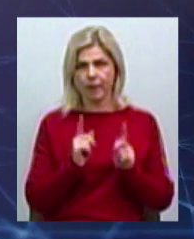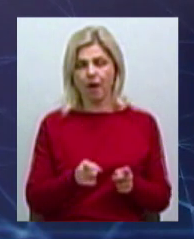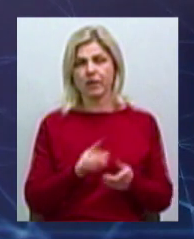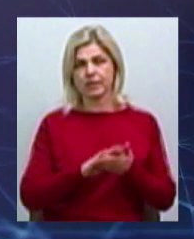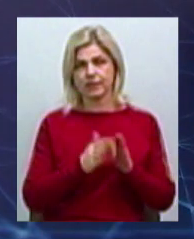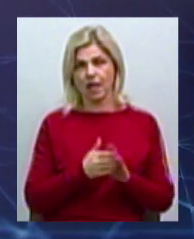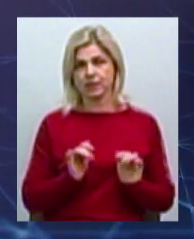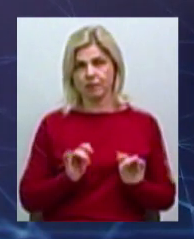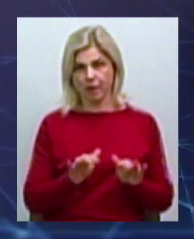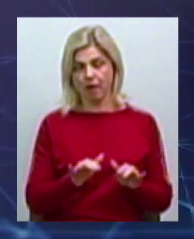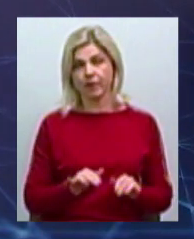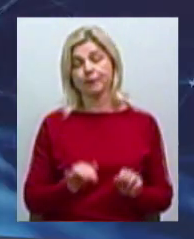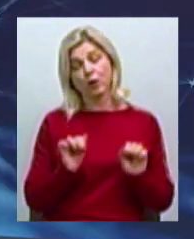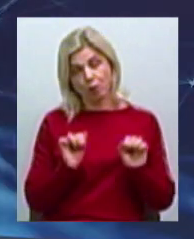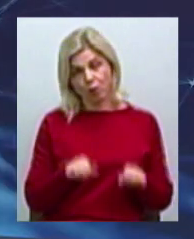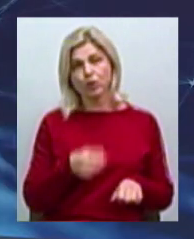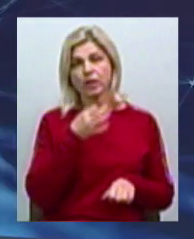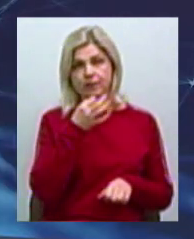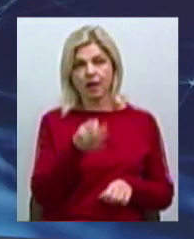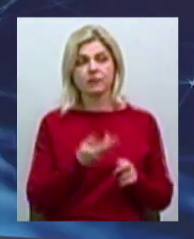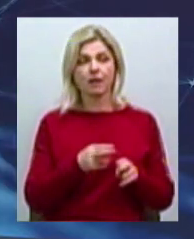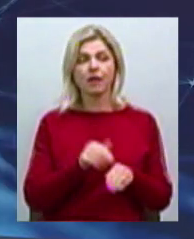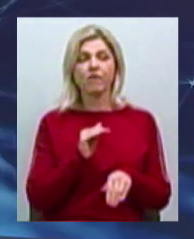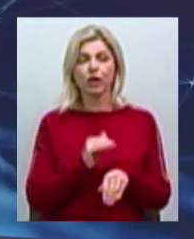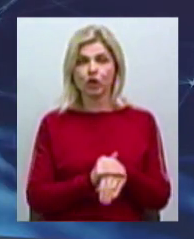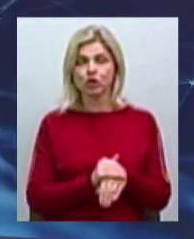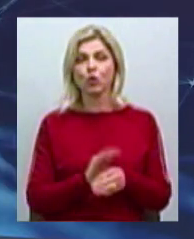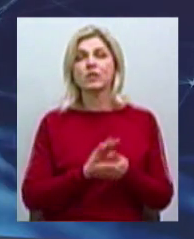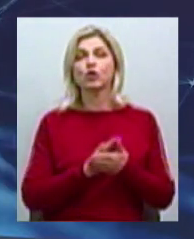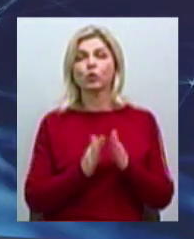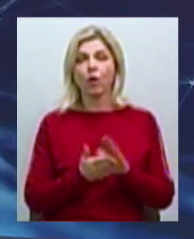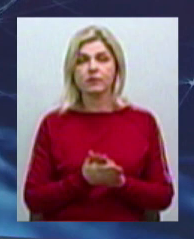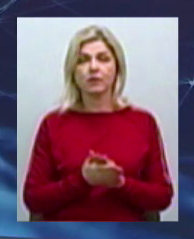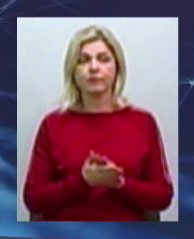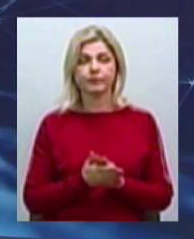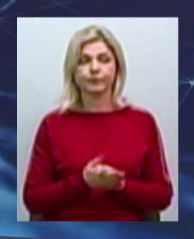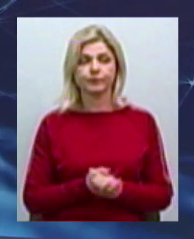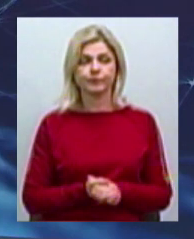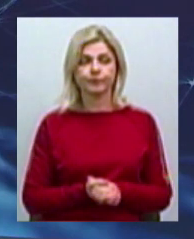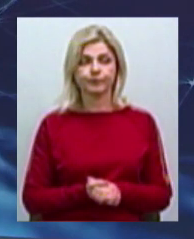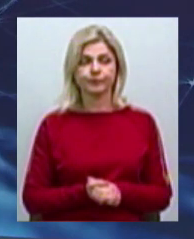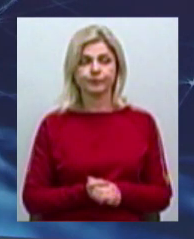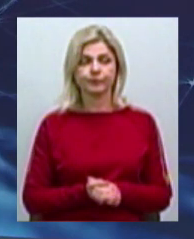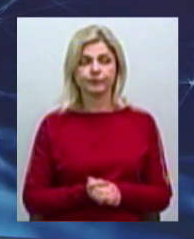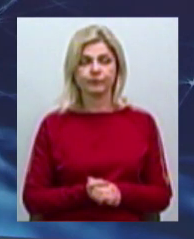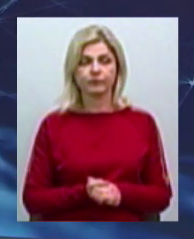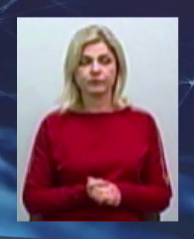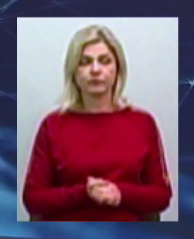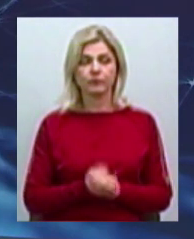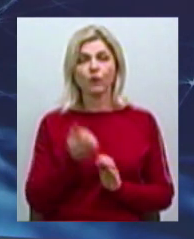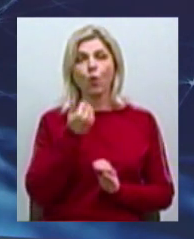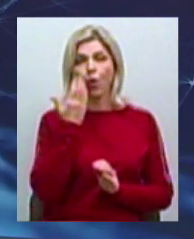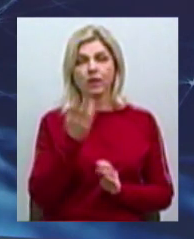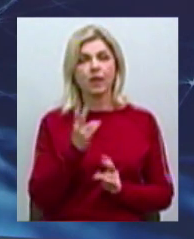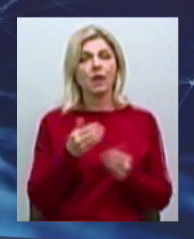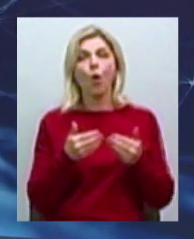справ? Можна сказати, да. Це така фактично ситуація, коли не розкрити